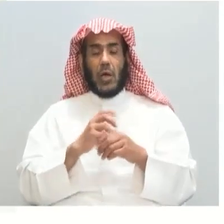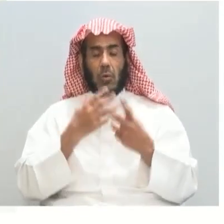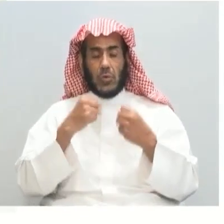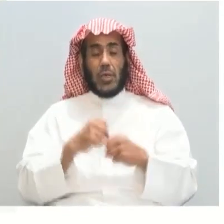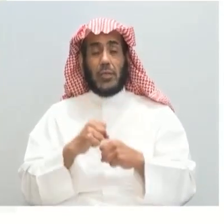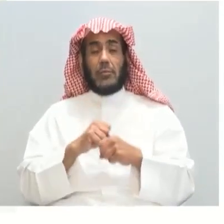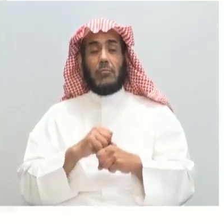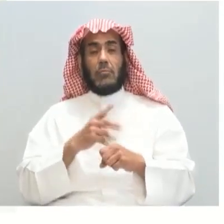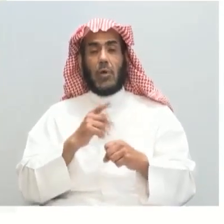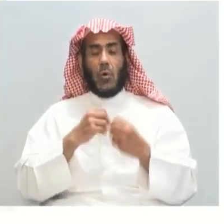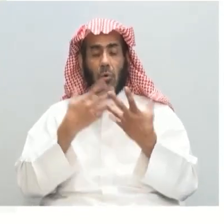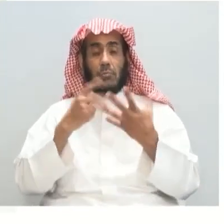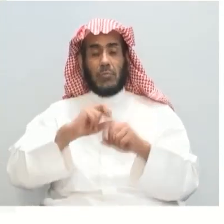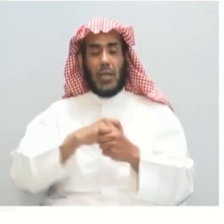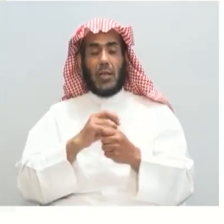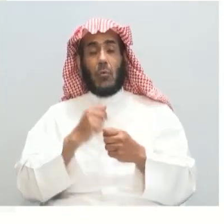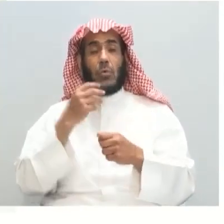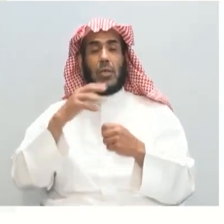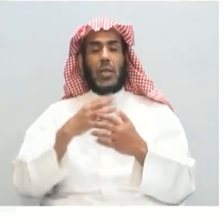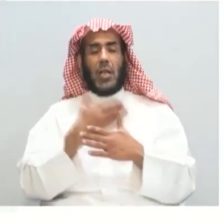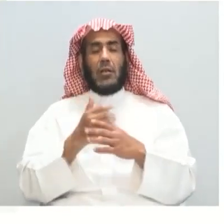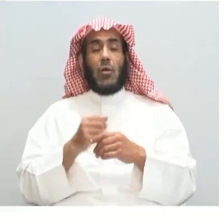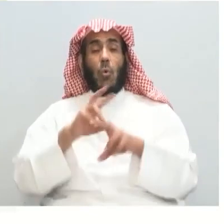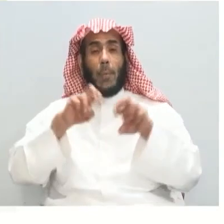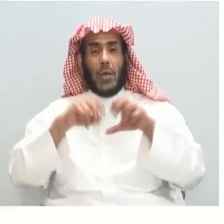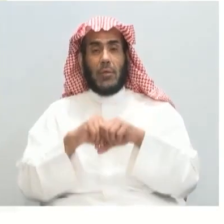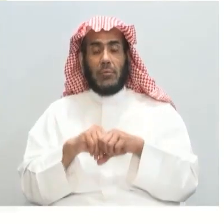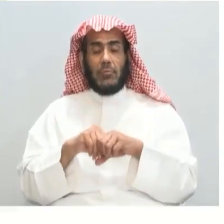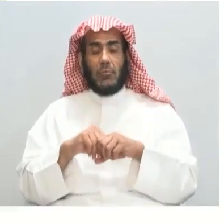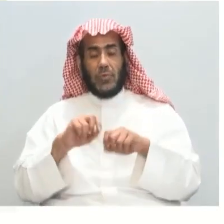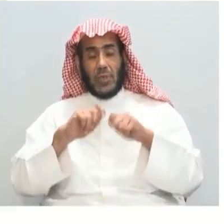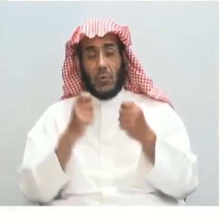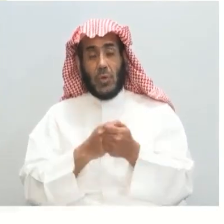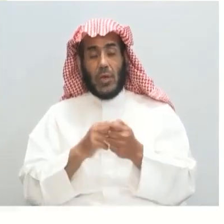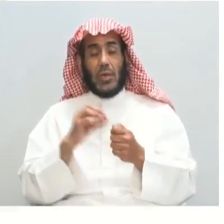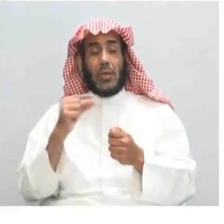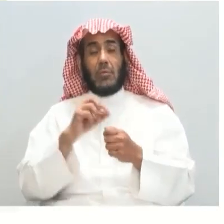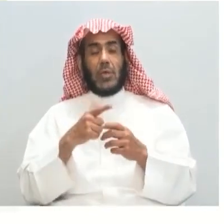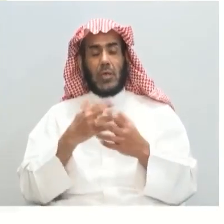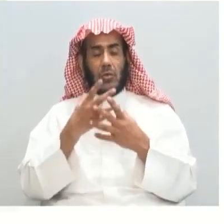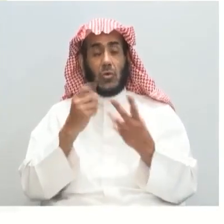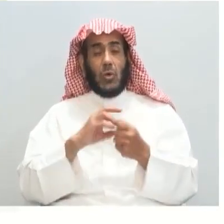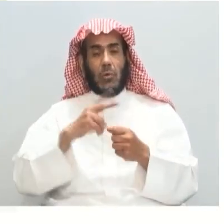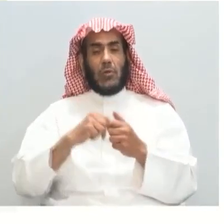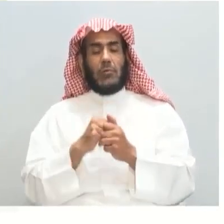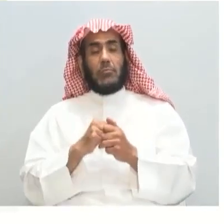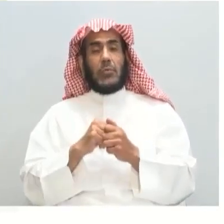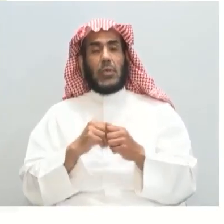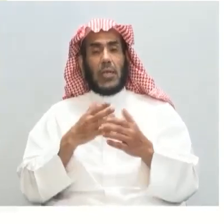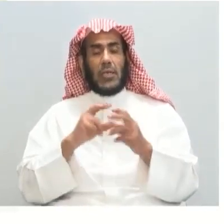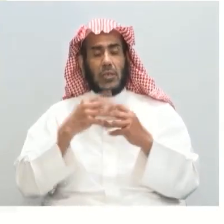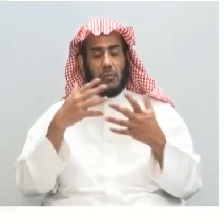صحه او ابدال او اعلال والبحث في تحويل الكلمه الى صور مختلفه